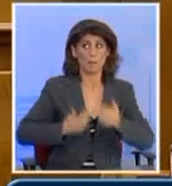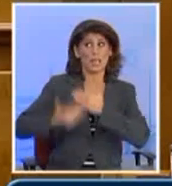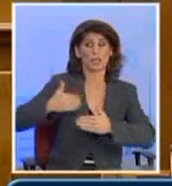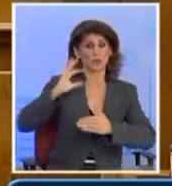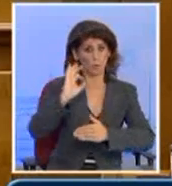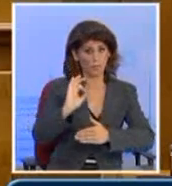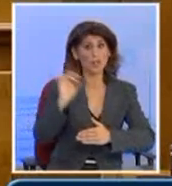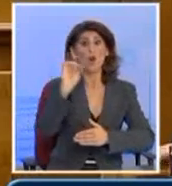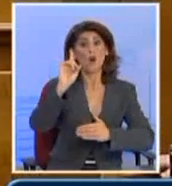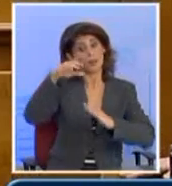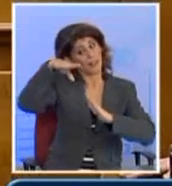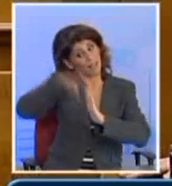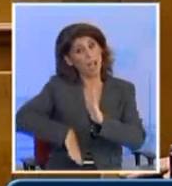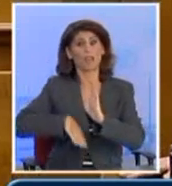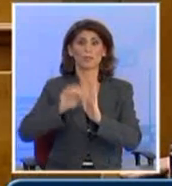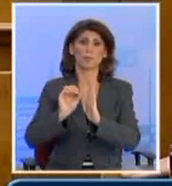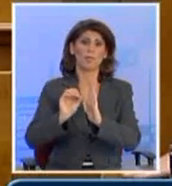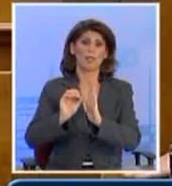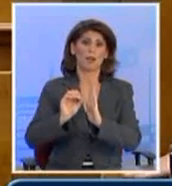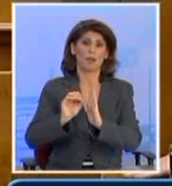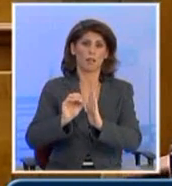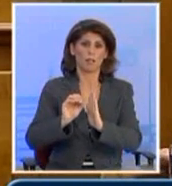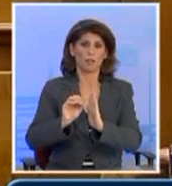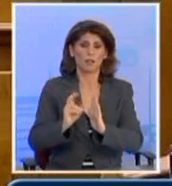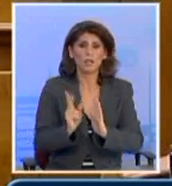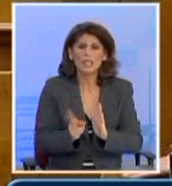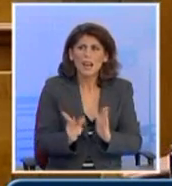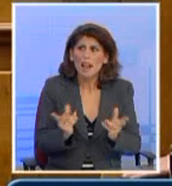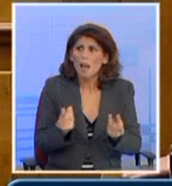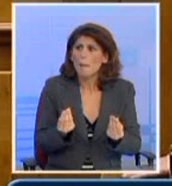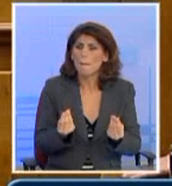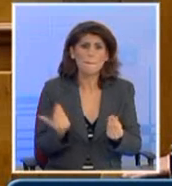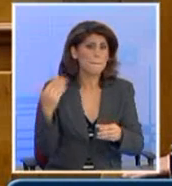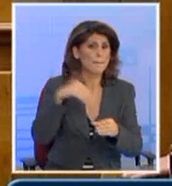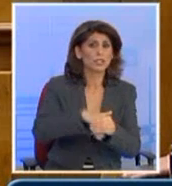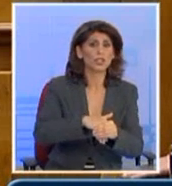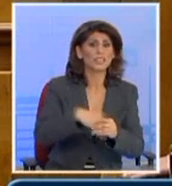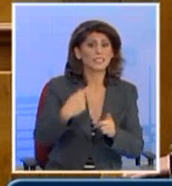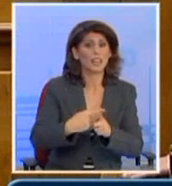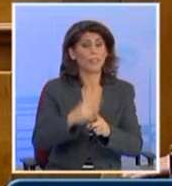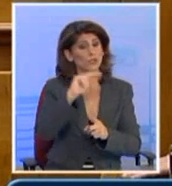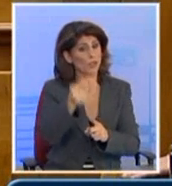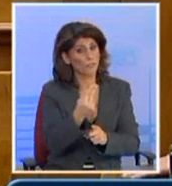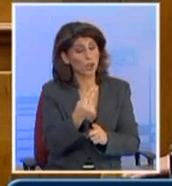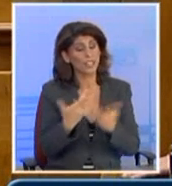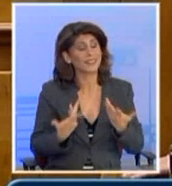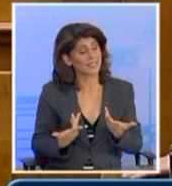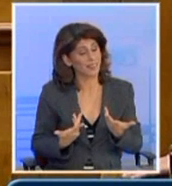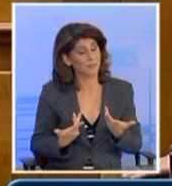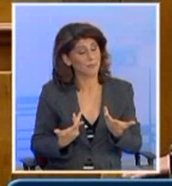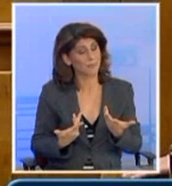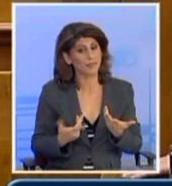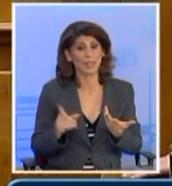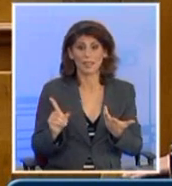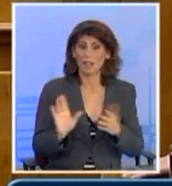αλλά υπό το μηδέν, και να διακινδυνεύσουμε πάλι τη συμμετοχή της χώρας στο ευρώ. Γιατί? Για